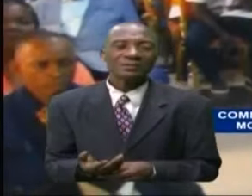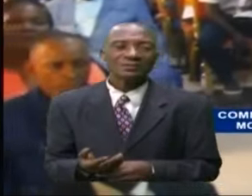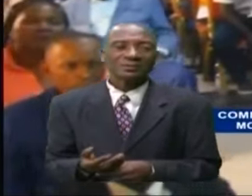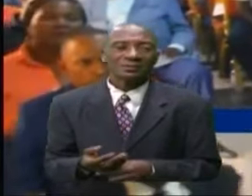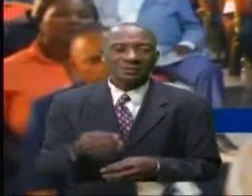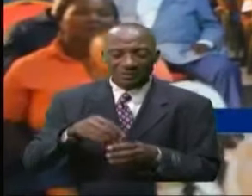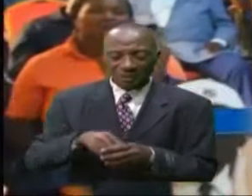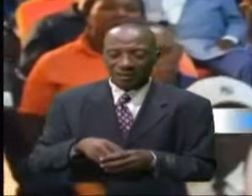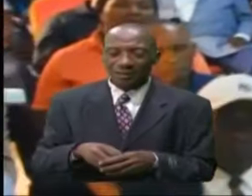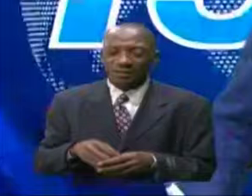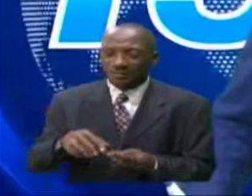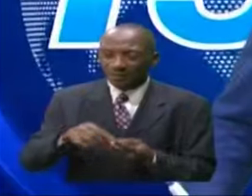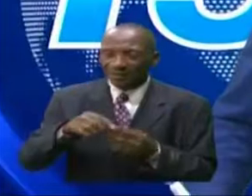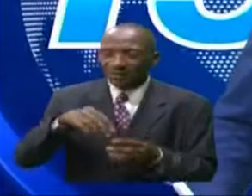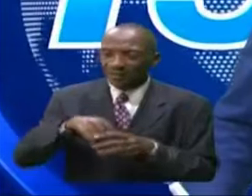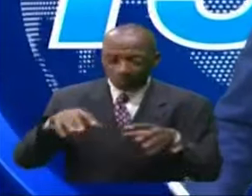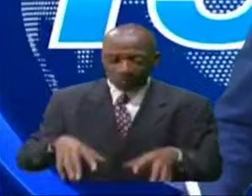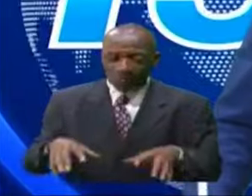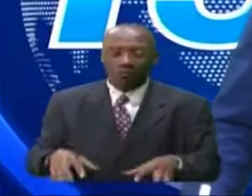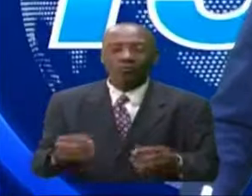République démocratique du Congo.